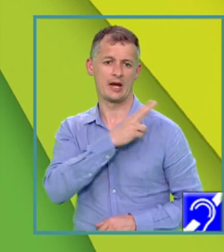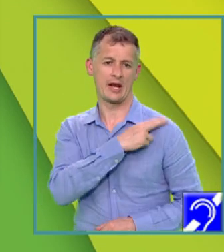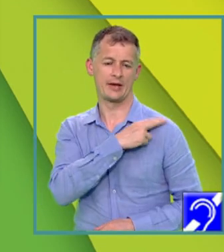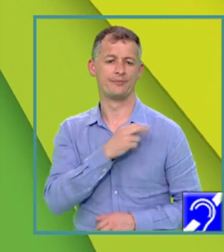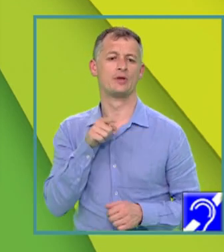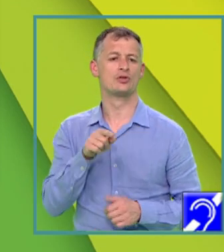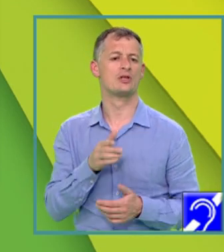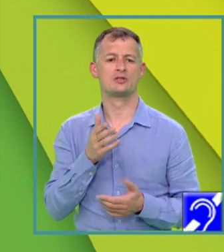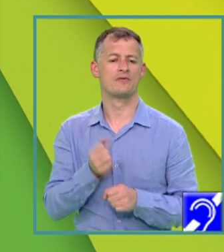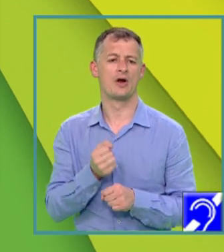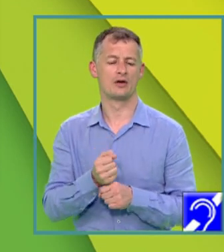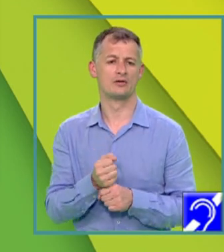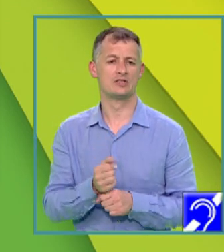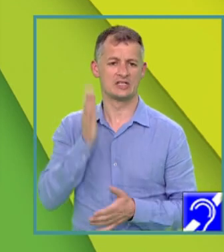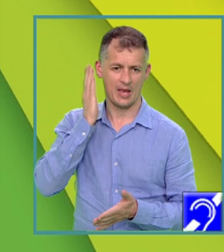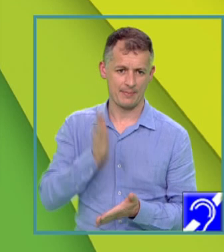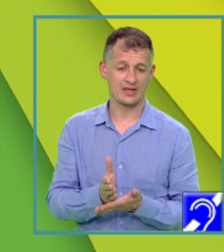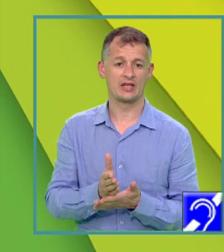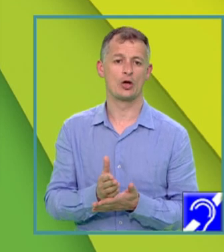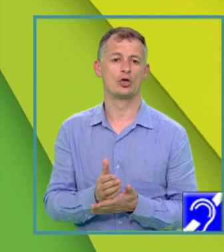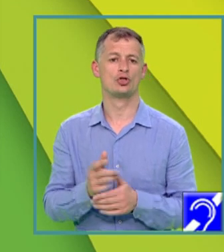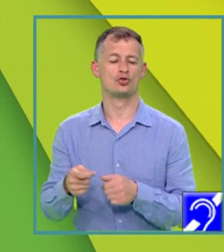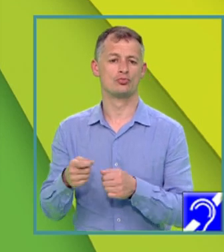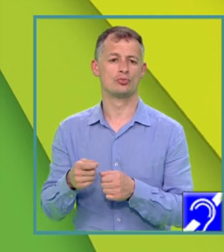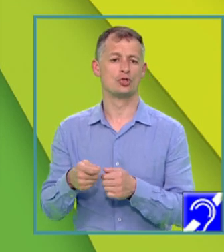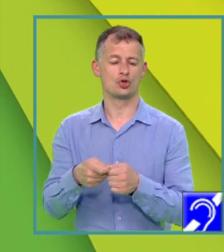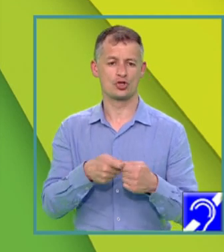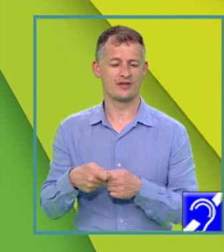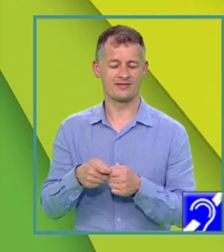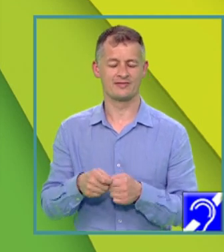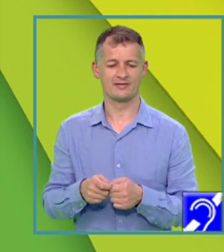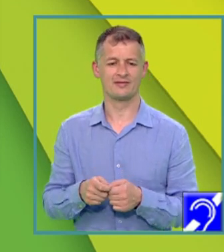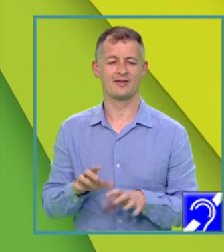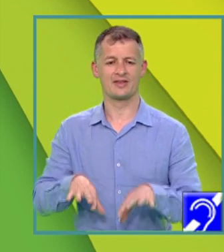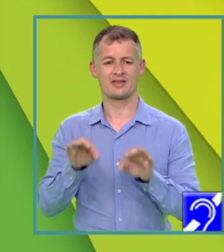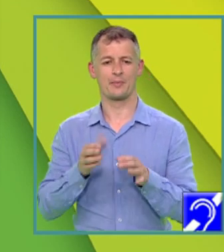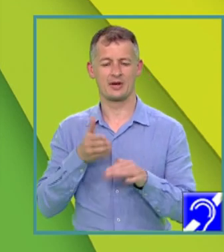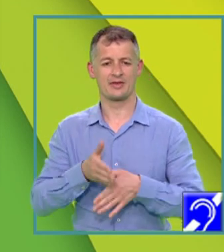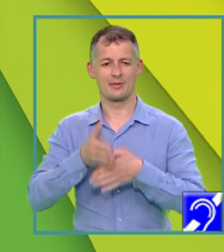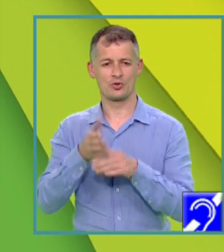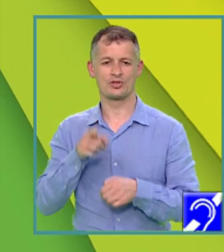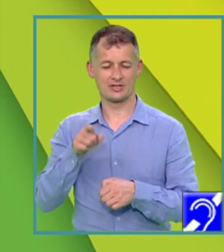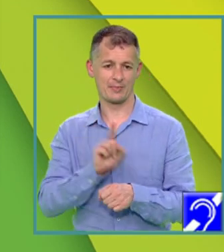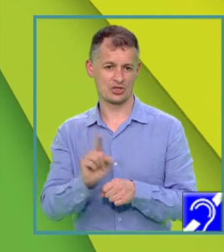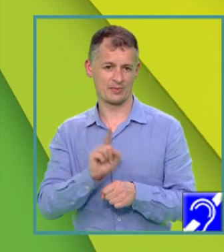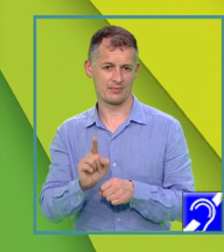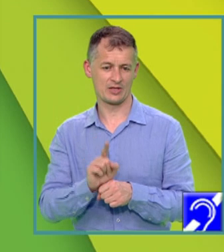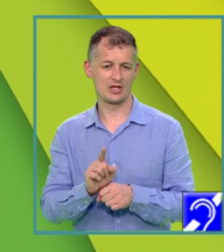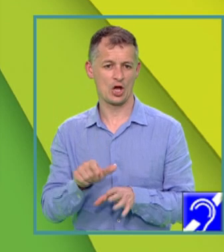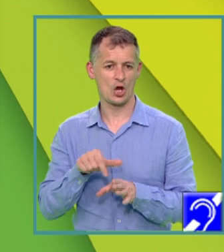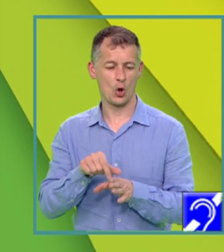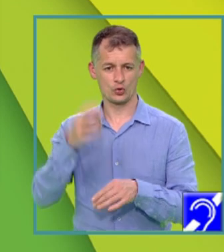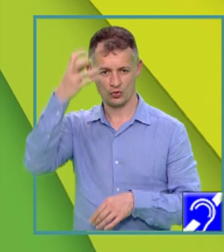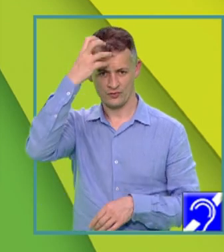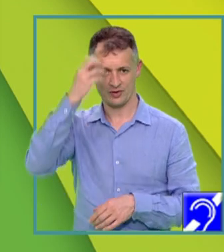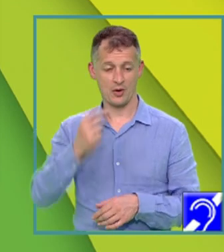societății. Stabilitatea se identifică prin intermediul acestor principii de guvernare ce